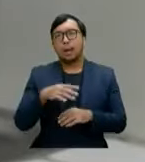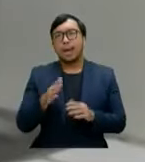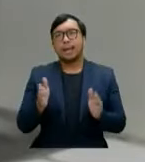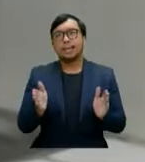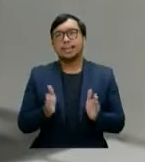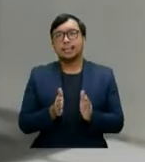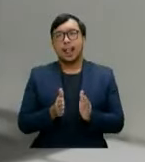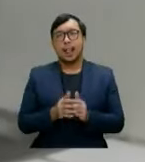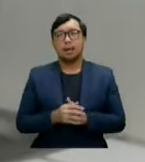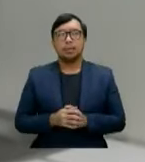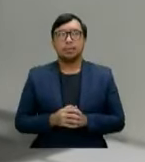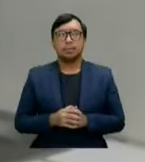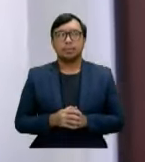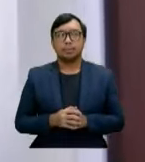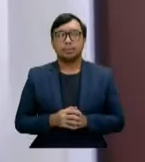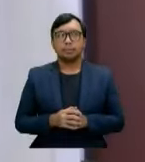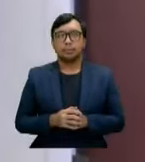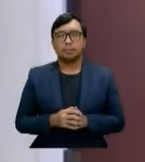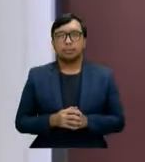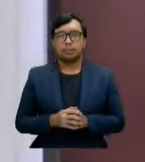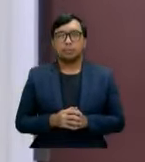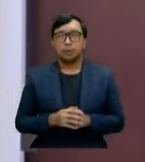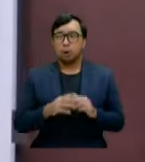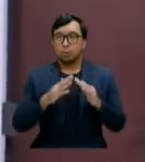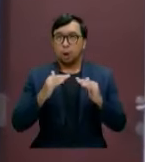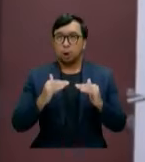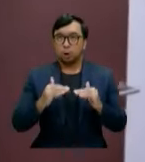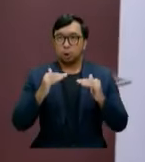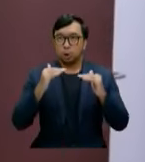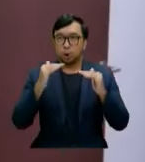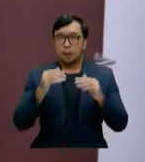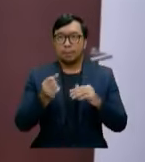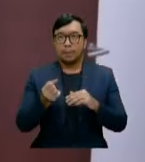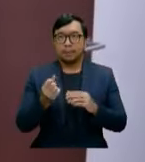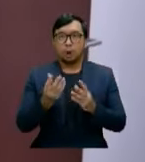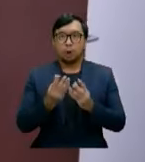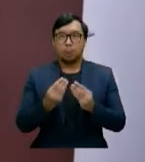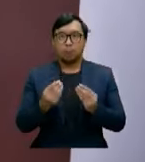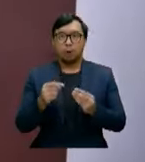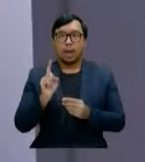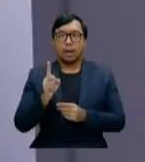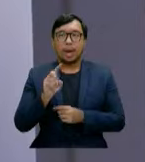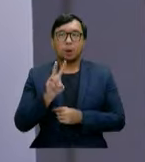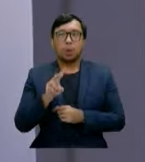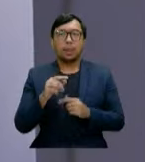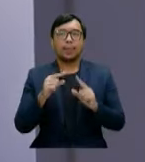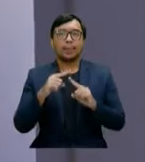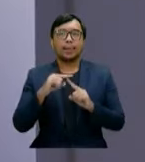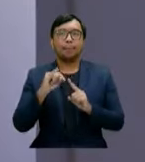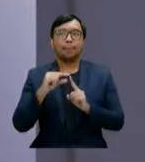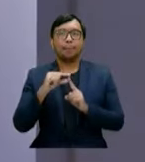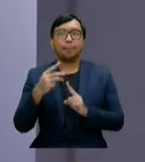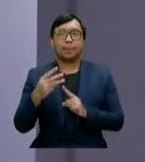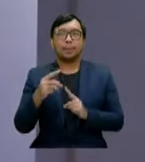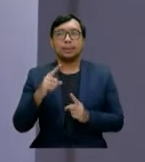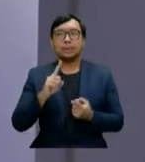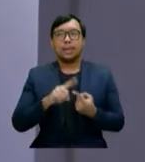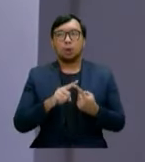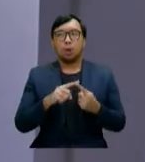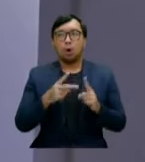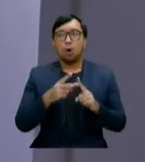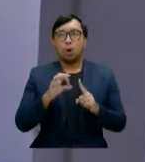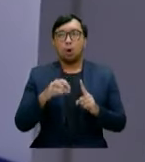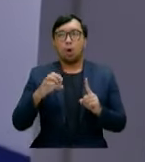Sebagai informasi, unit hunian yang ada di rusun Pasar Rumput terdiri dari 2 tipe, yakni tipe HU dan tipe standar.